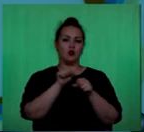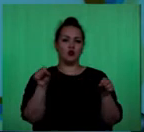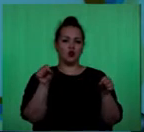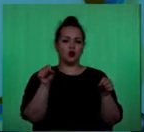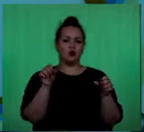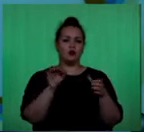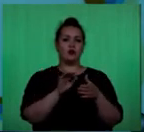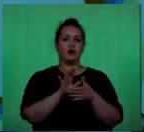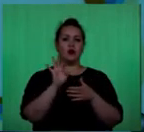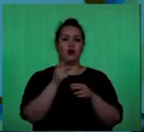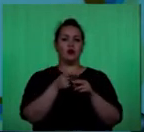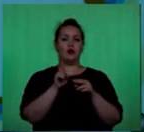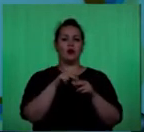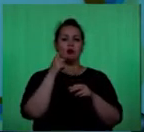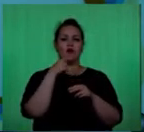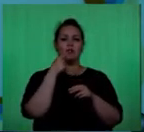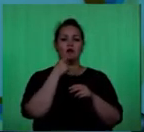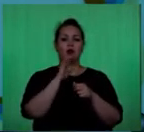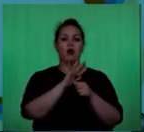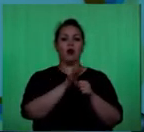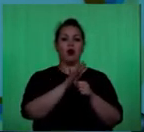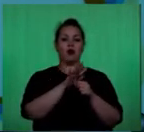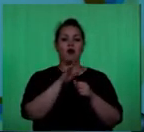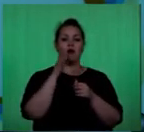об этом говорил нам карлосон